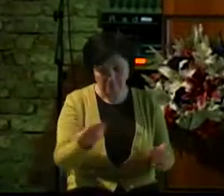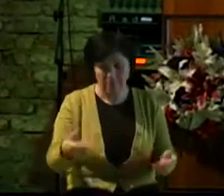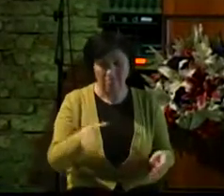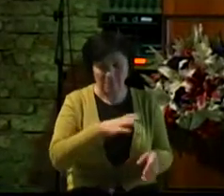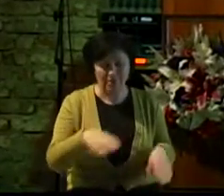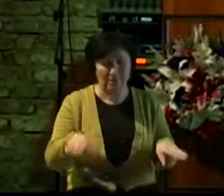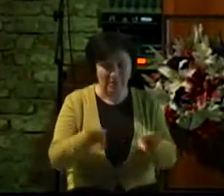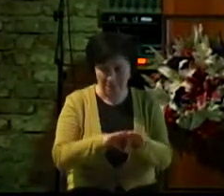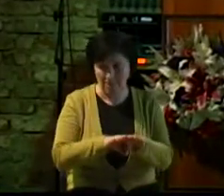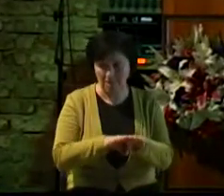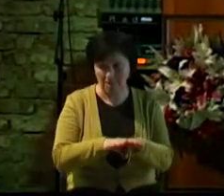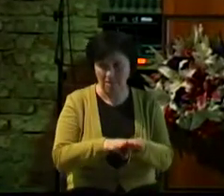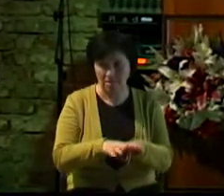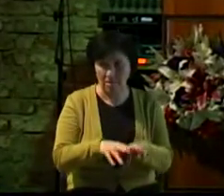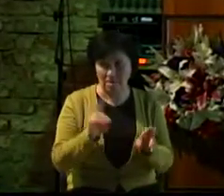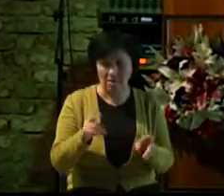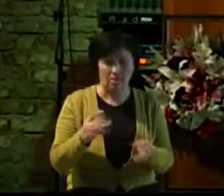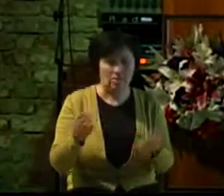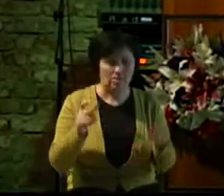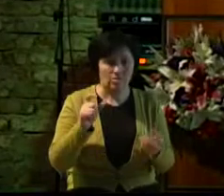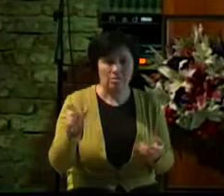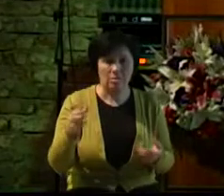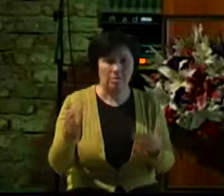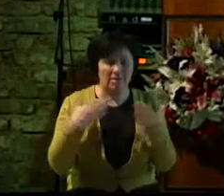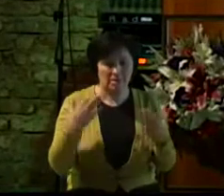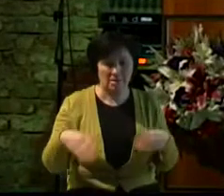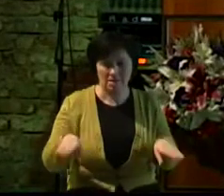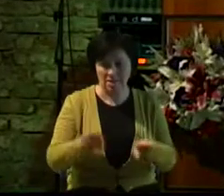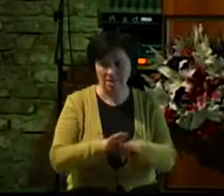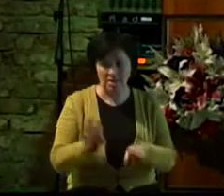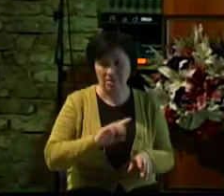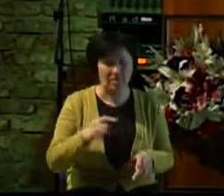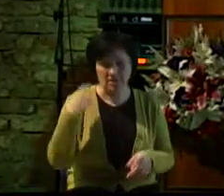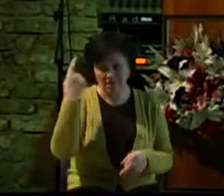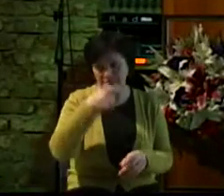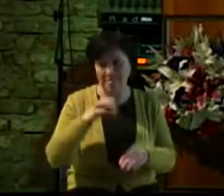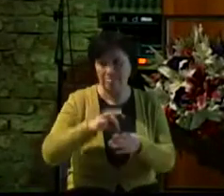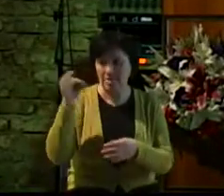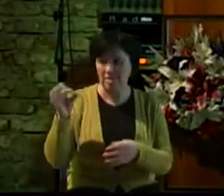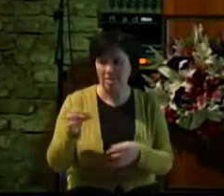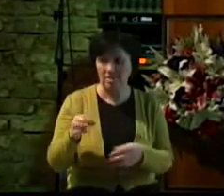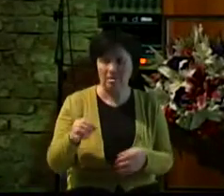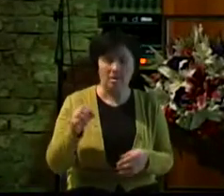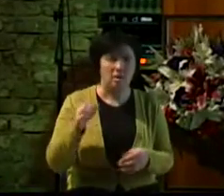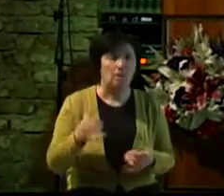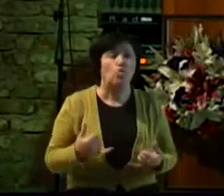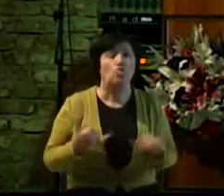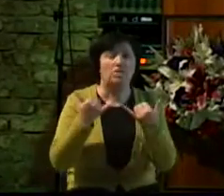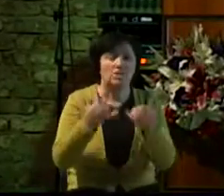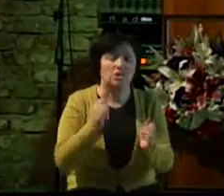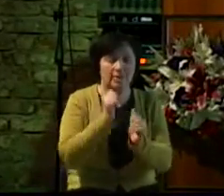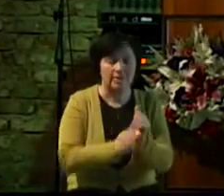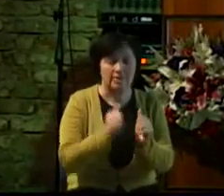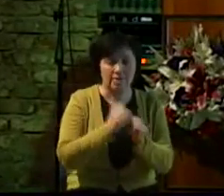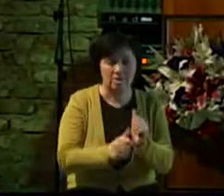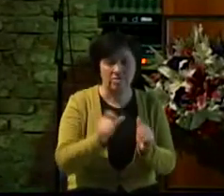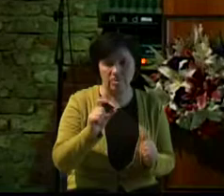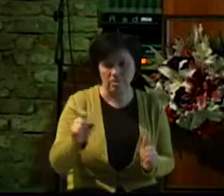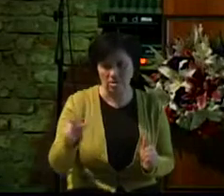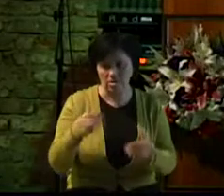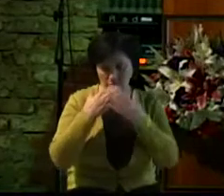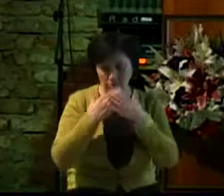такое же отношение к людям нелицеприятное и могли и старались любить и уважать каждого